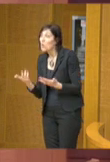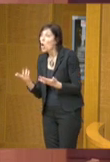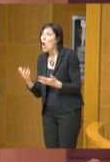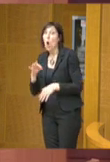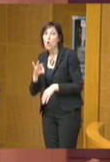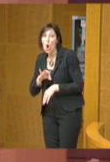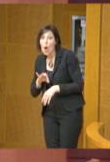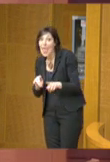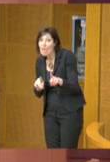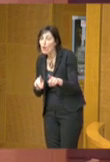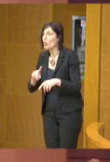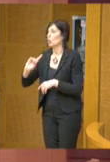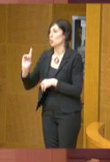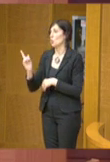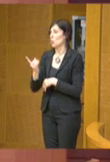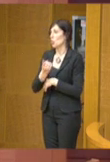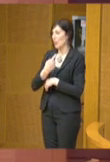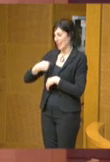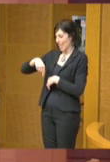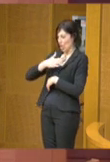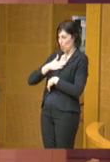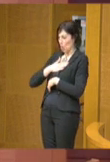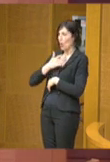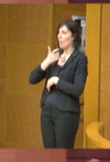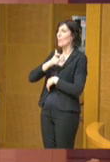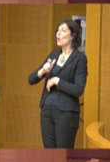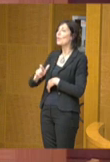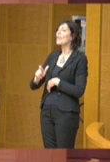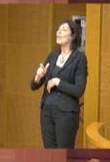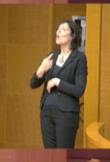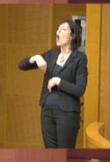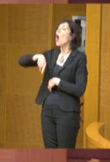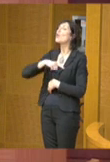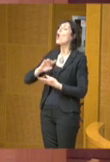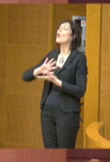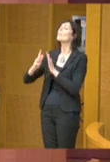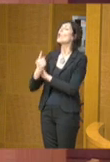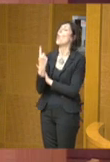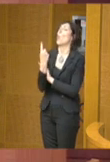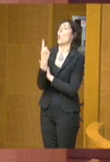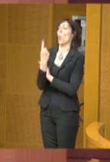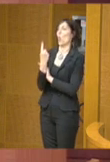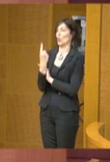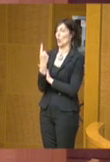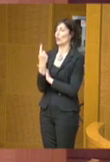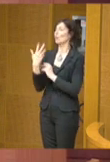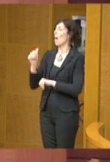onorevoli, a tutti noi, perché siamo uno, come diceva la Ministra, siamo